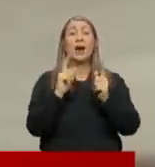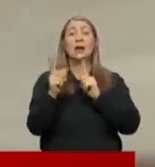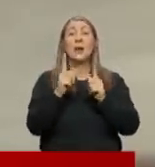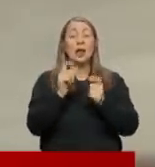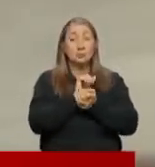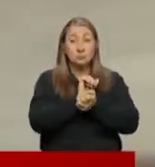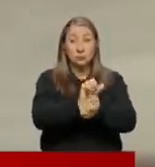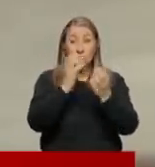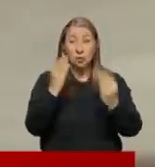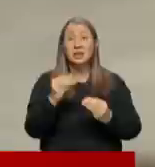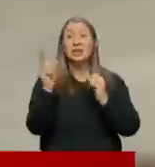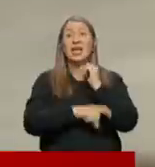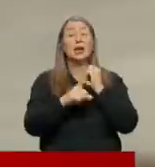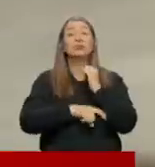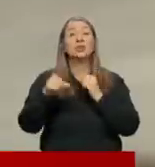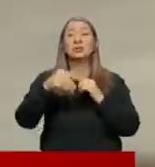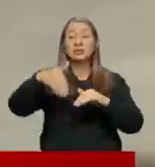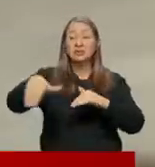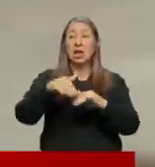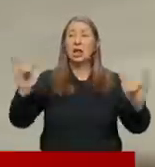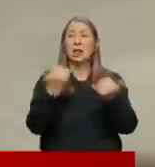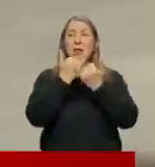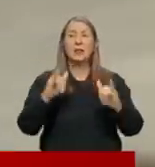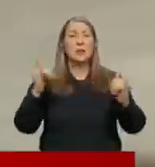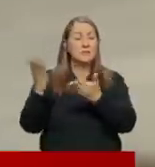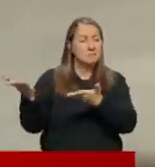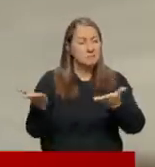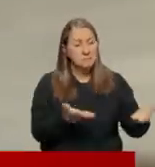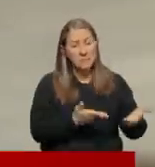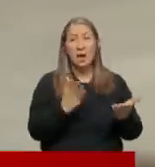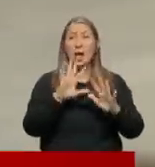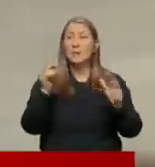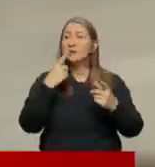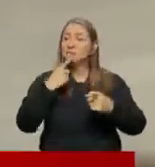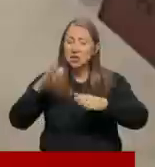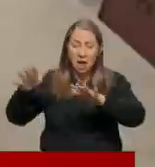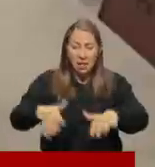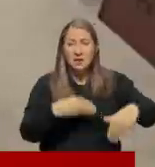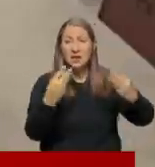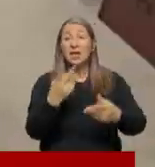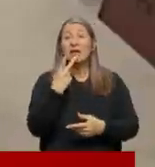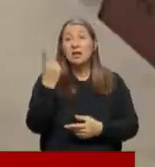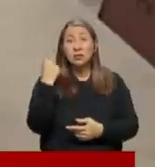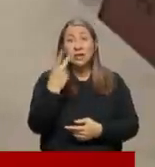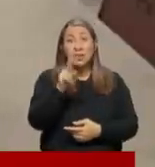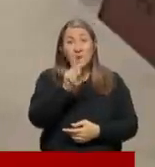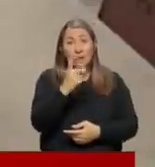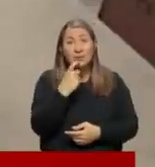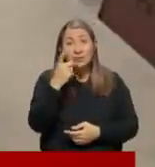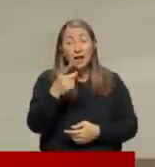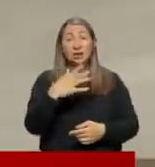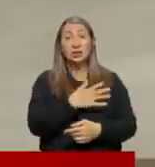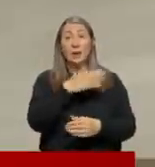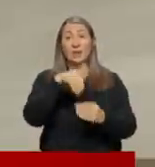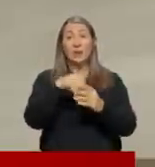esir alınırken teröristler sınırda şenliklerle karşılandı. Ayaklarına kırmızı halılar serildi. Daha 2 yıl önce 2020 yılında